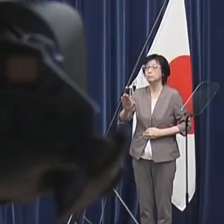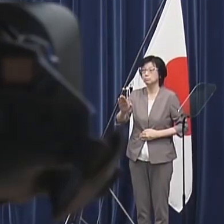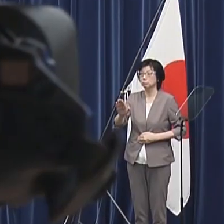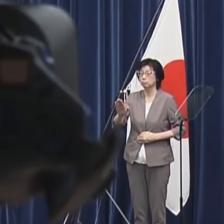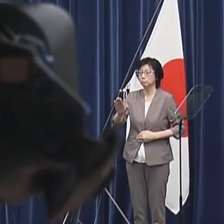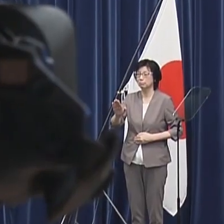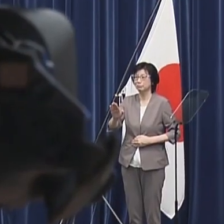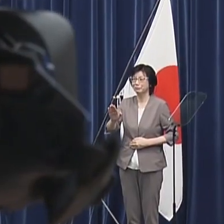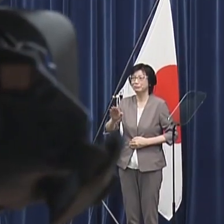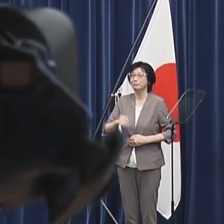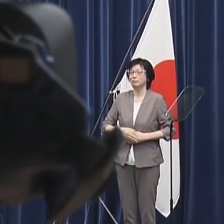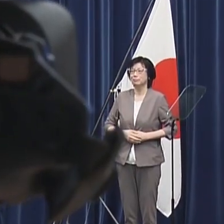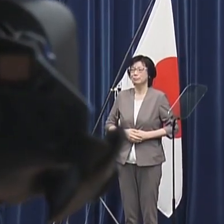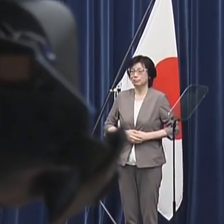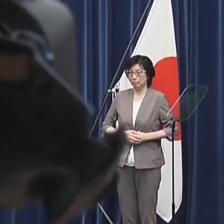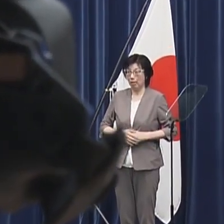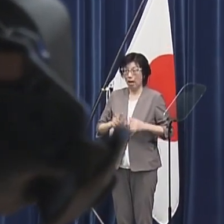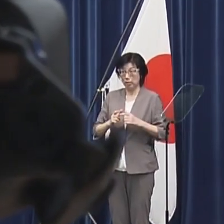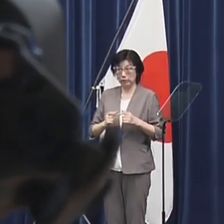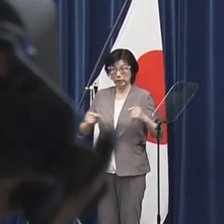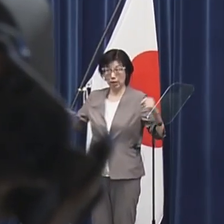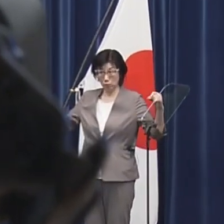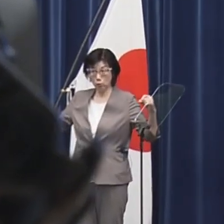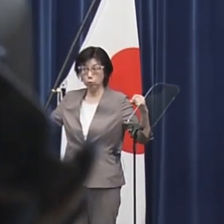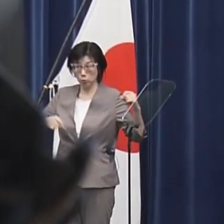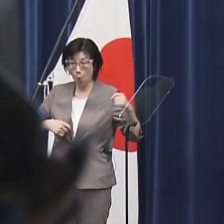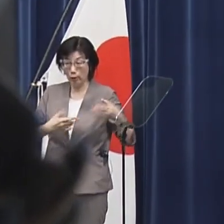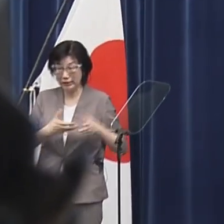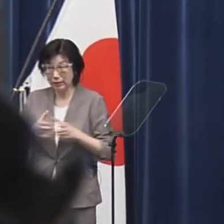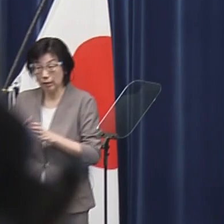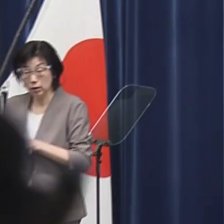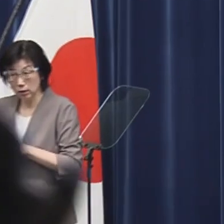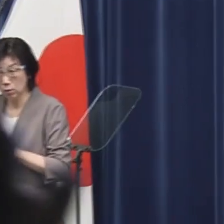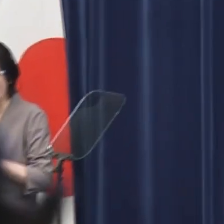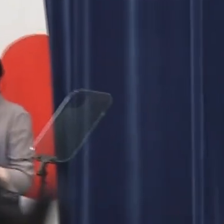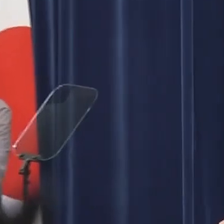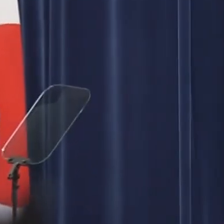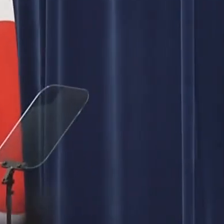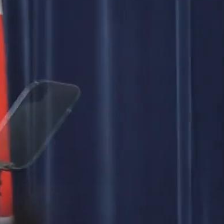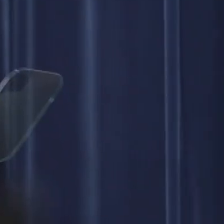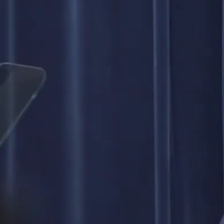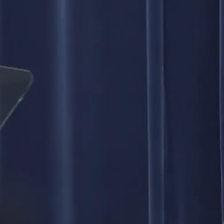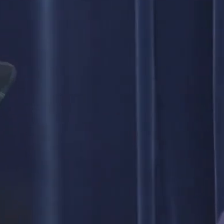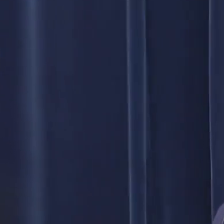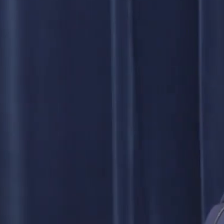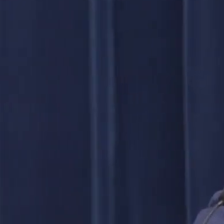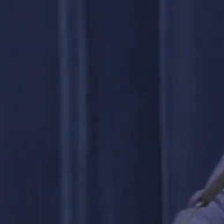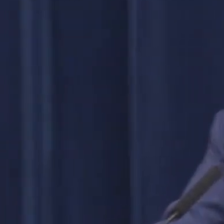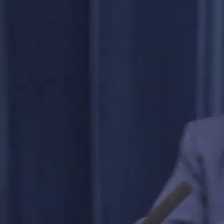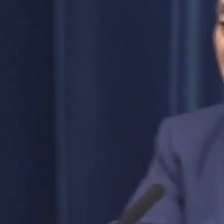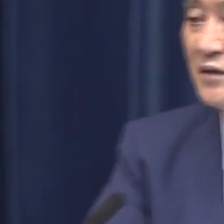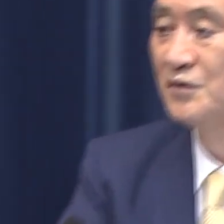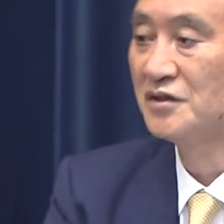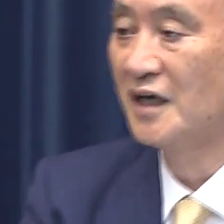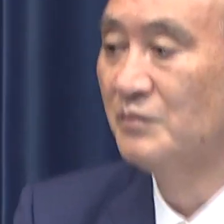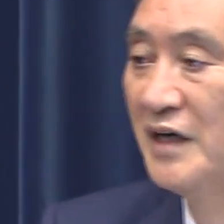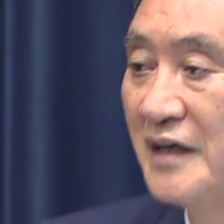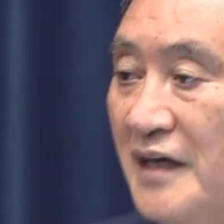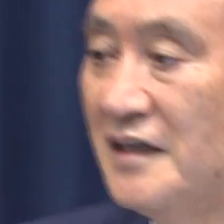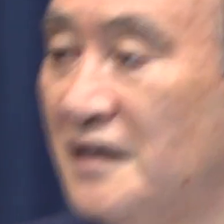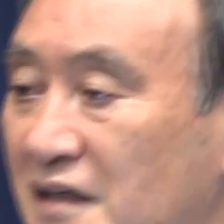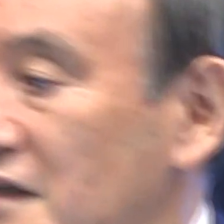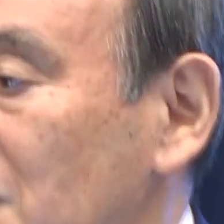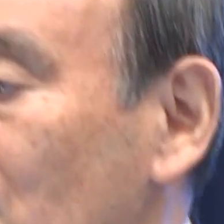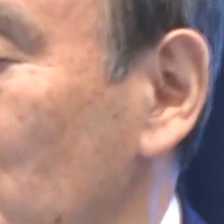11日で解除しますその上で菅総理は病床の状況などに改善が見られる場合には